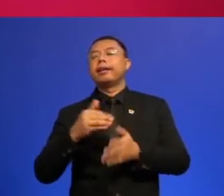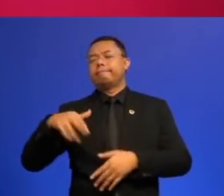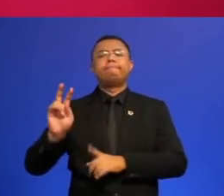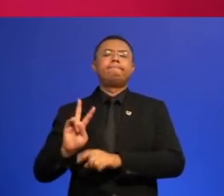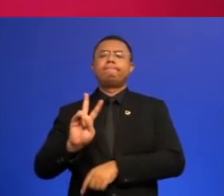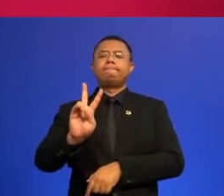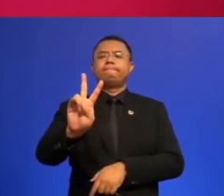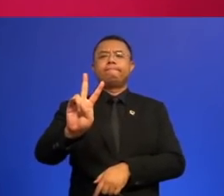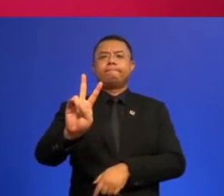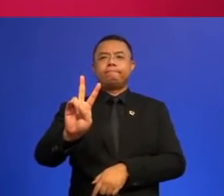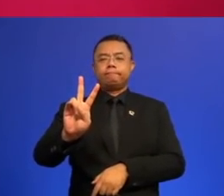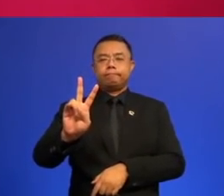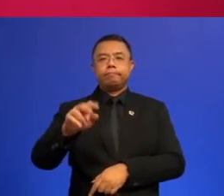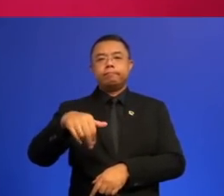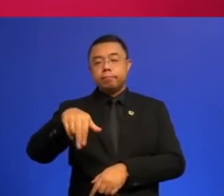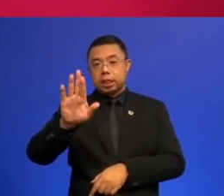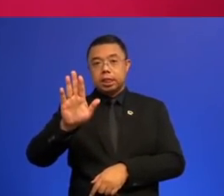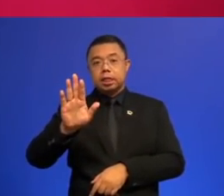bareng.